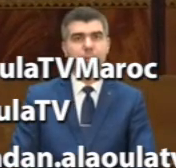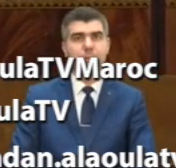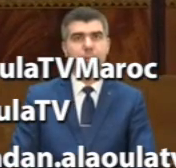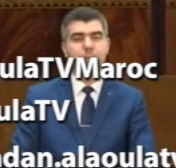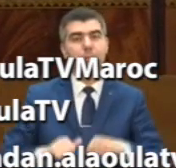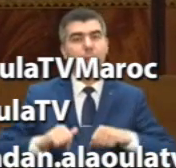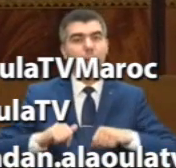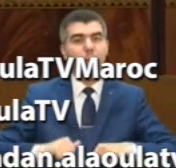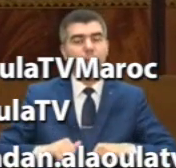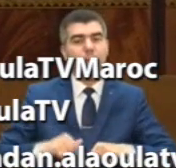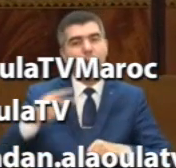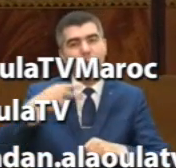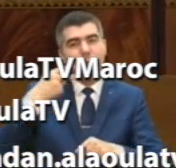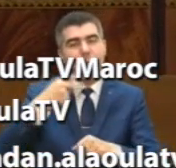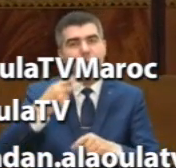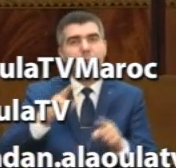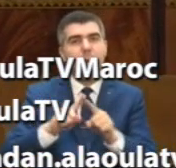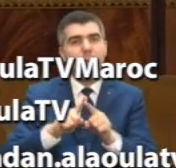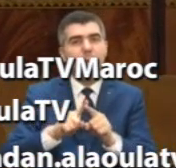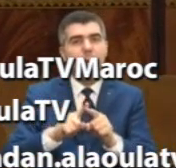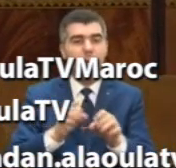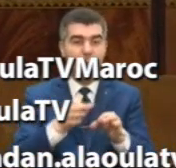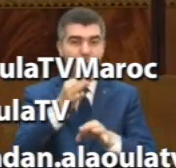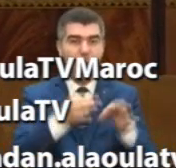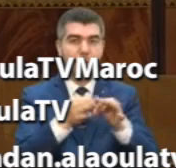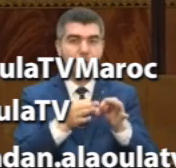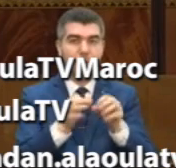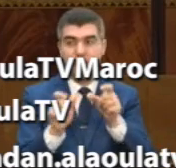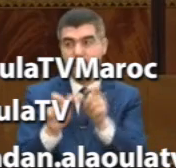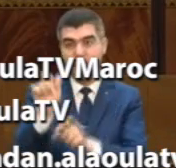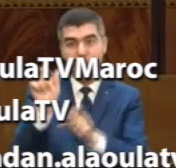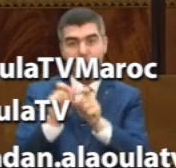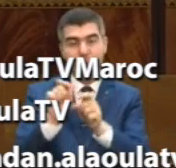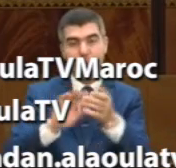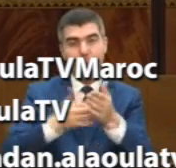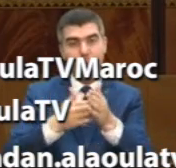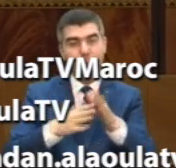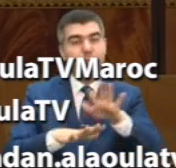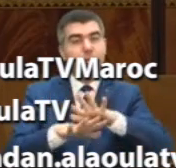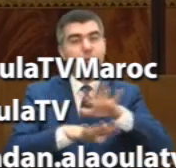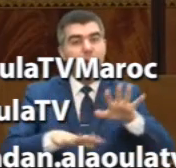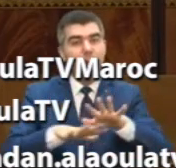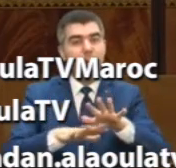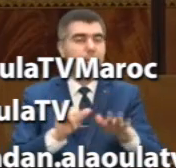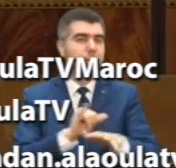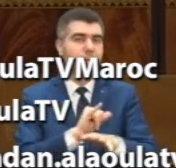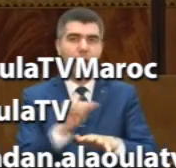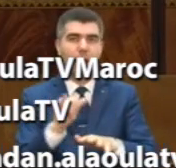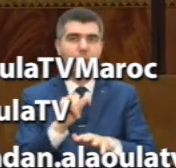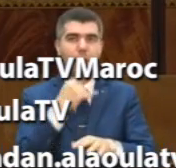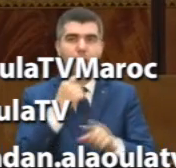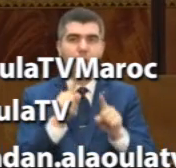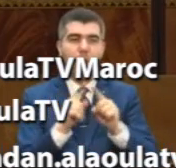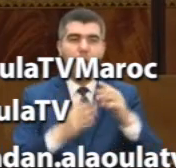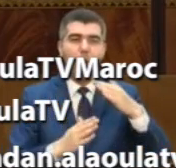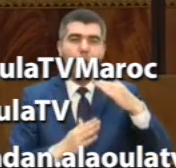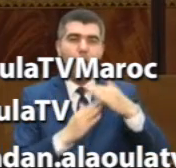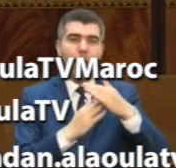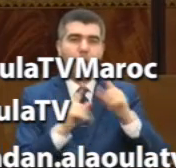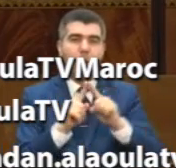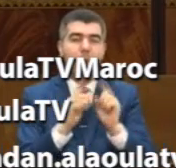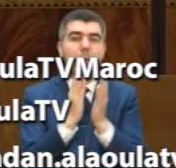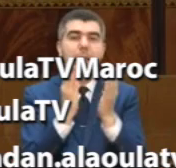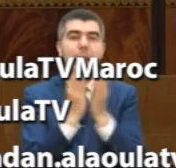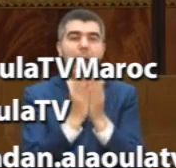السيد الوزير، تكلمتوا على العداله المجاليه، ما يمكنناش نتكلموا عليها ولحد من الفوارق الاجتماعيه الا ما بديتوش من التعليم اللي هو